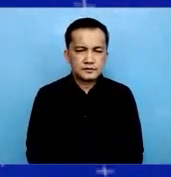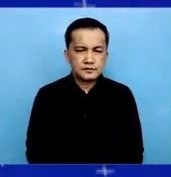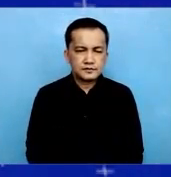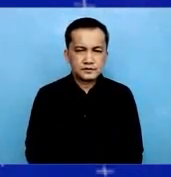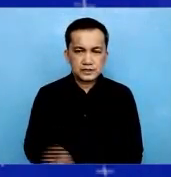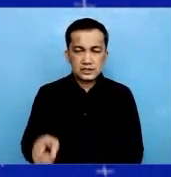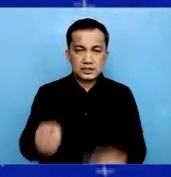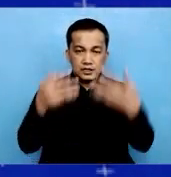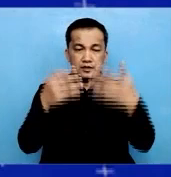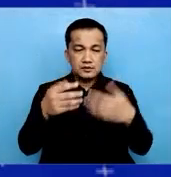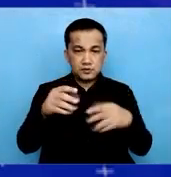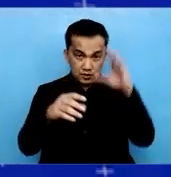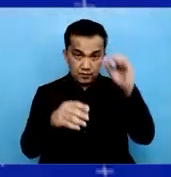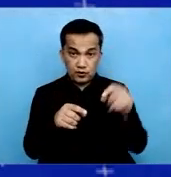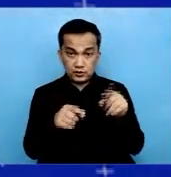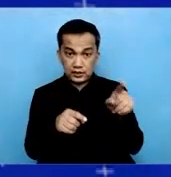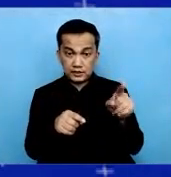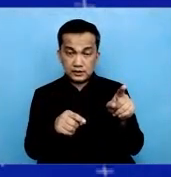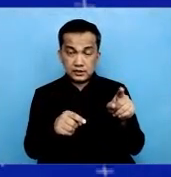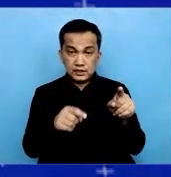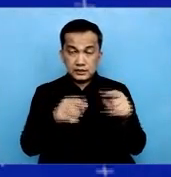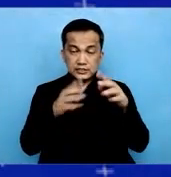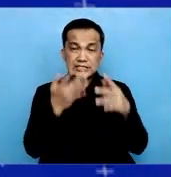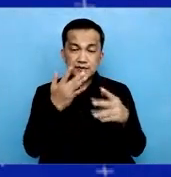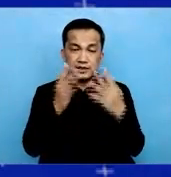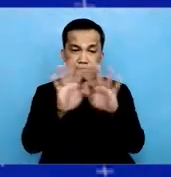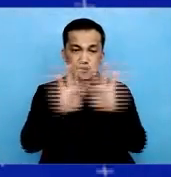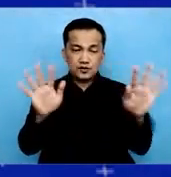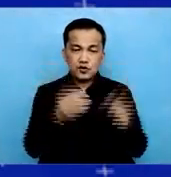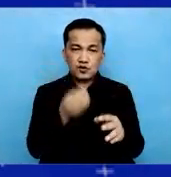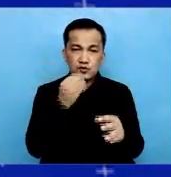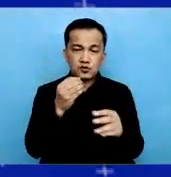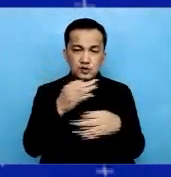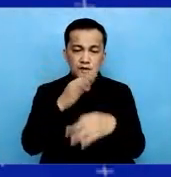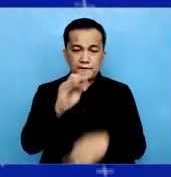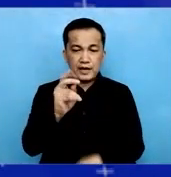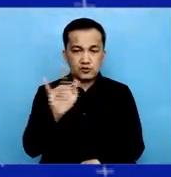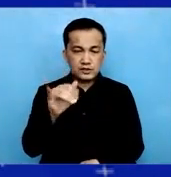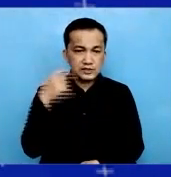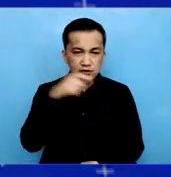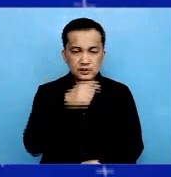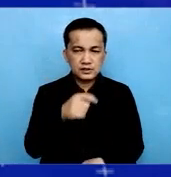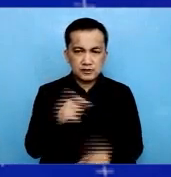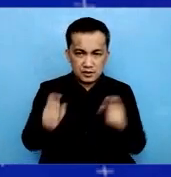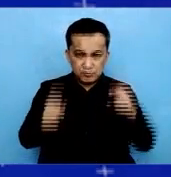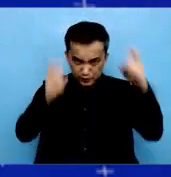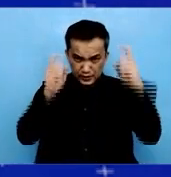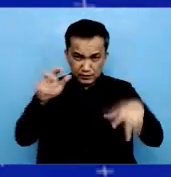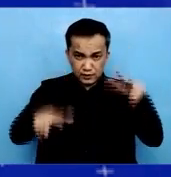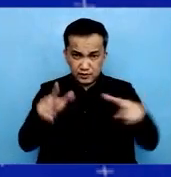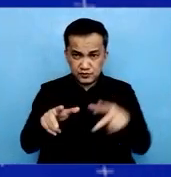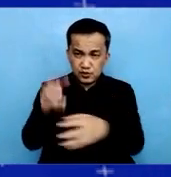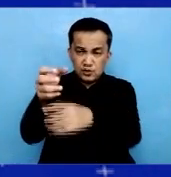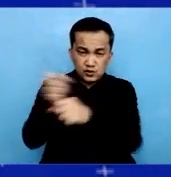Binasag na ng mga lalaking yan ang salaming bintana ng food factory na ito sa Taiwan. Nagpumahog silang sakluluhan ang mga natrap sa